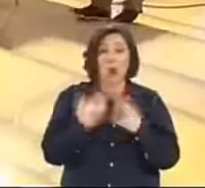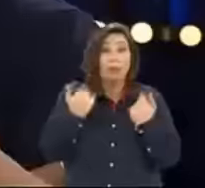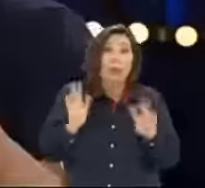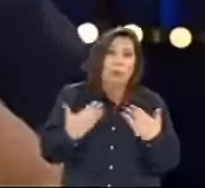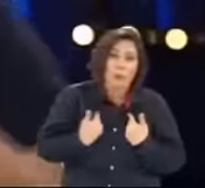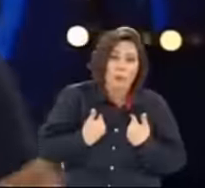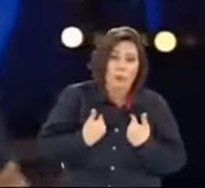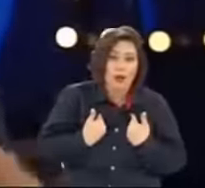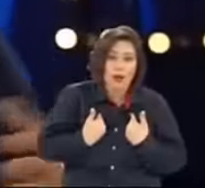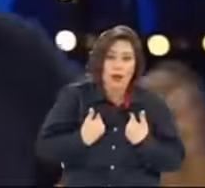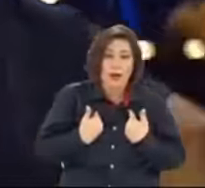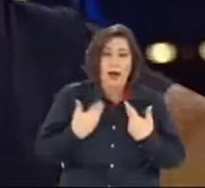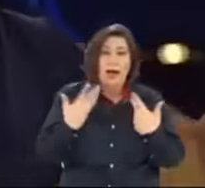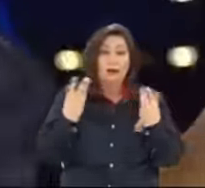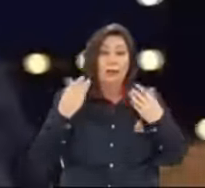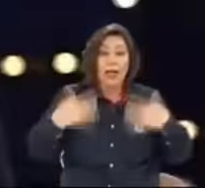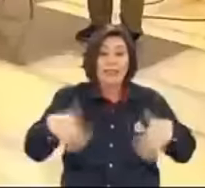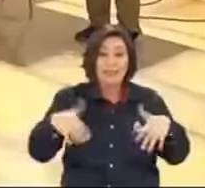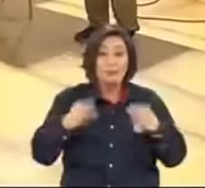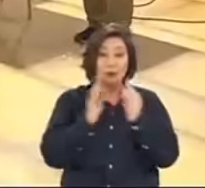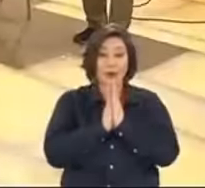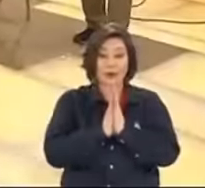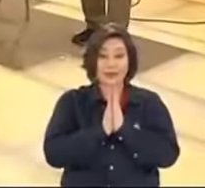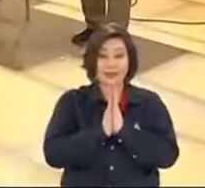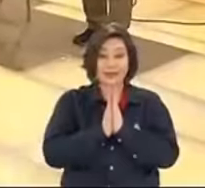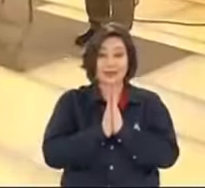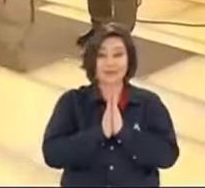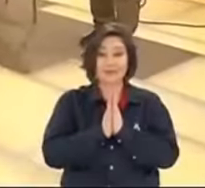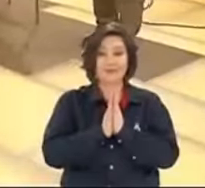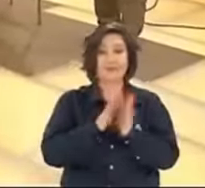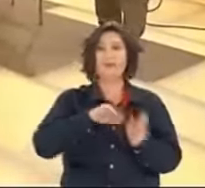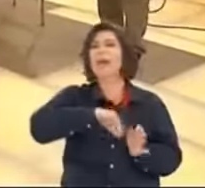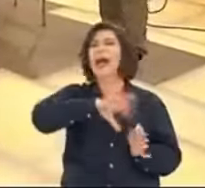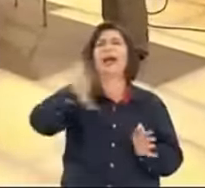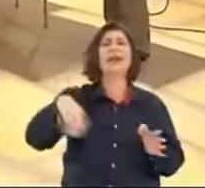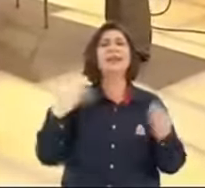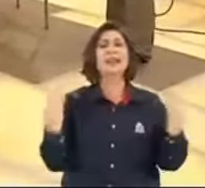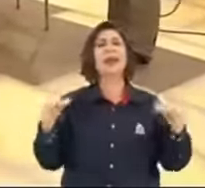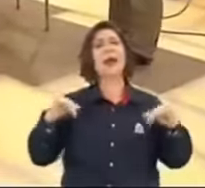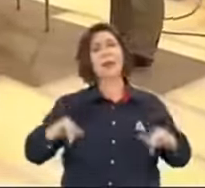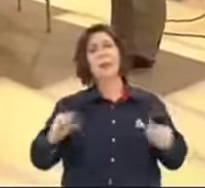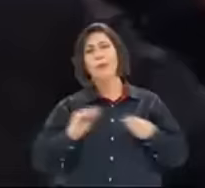olur. Acayip bir heyecan var, çok özür dilerim. Burada herkes zengin abi. Burada herkes iyi.